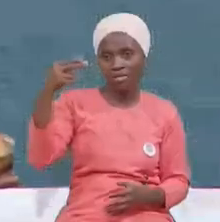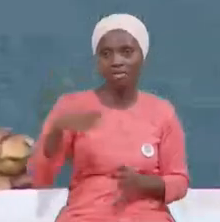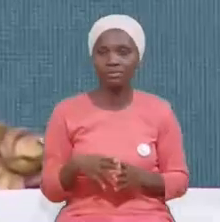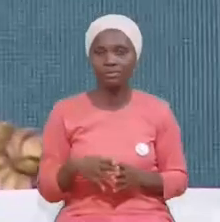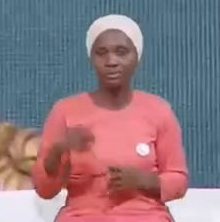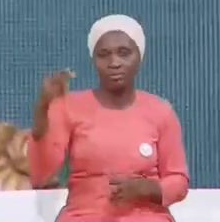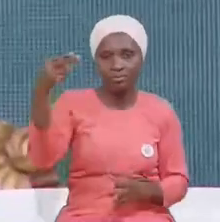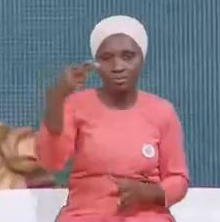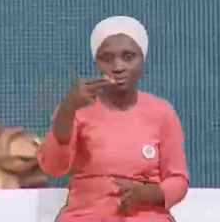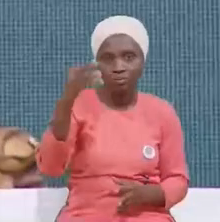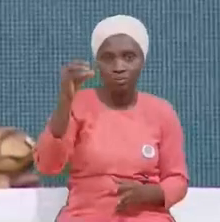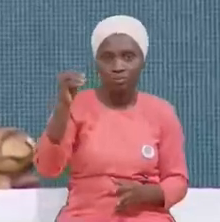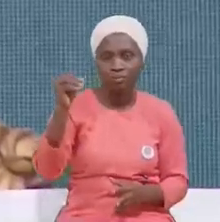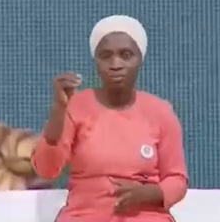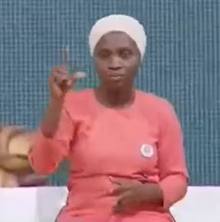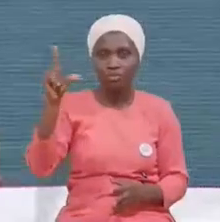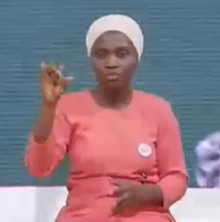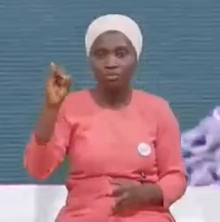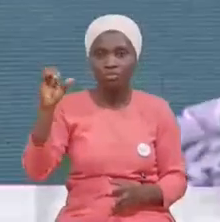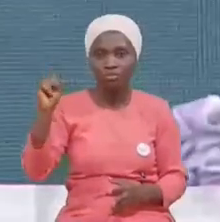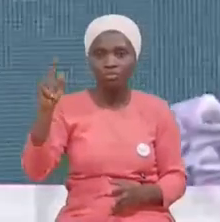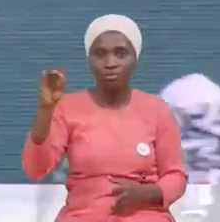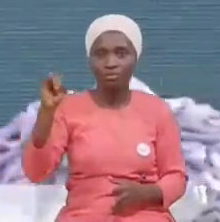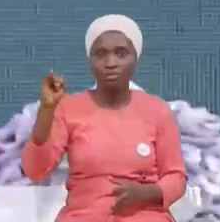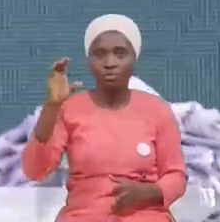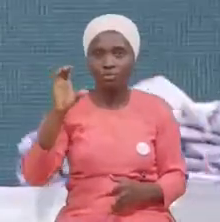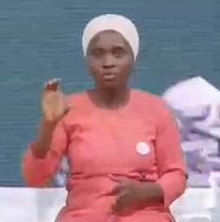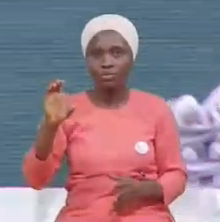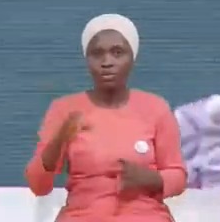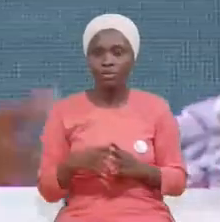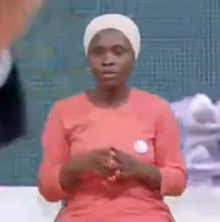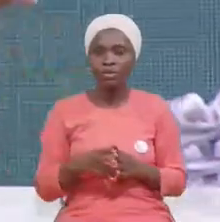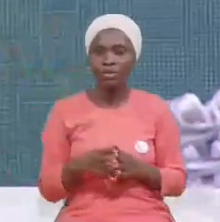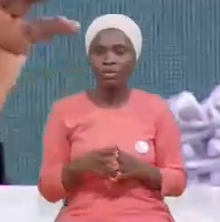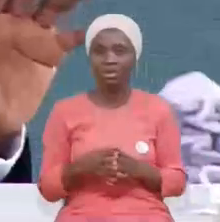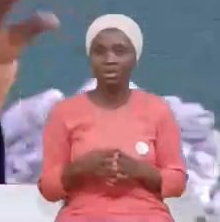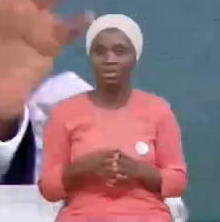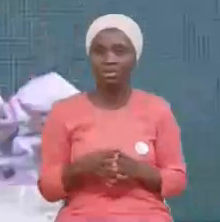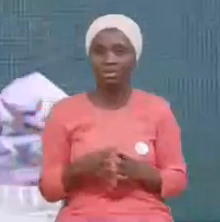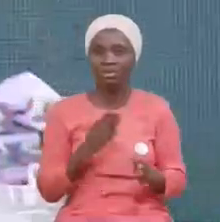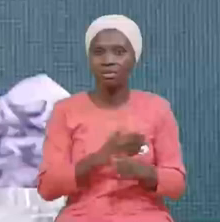Le H, c'est la guérison holistique, complète.